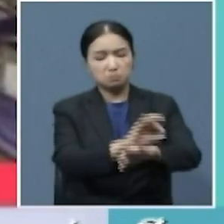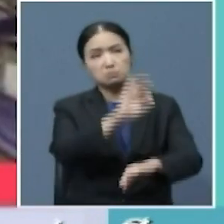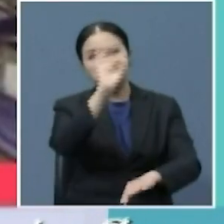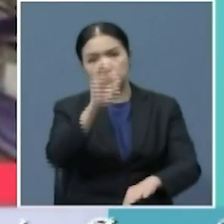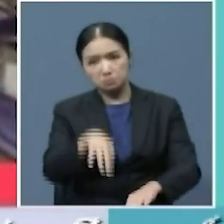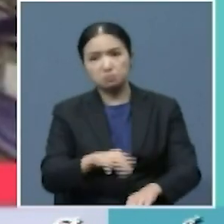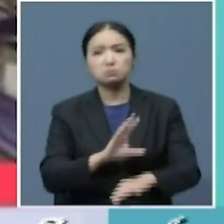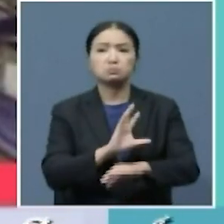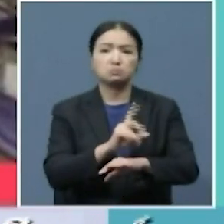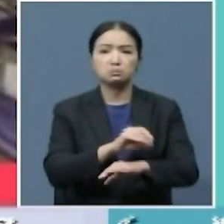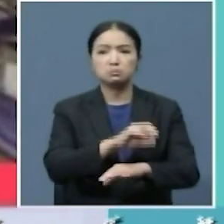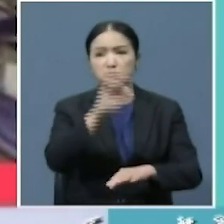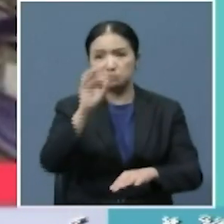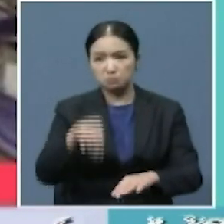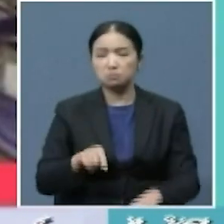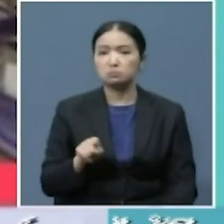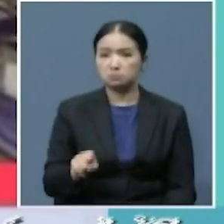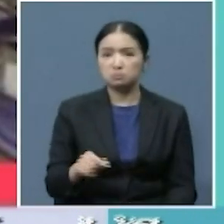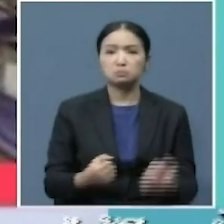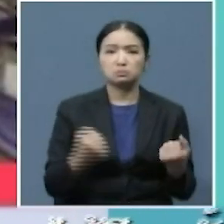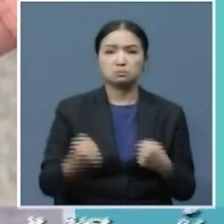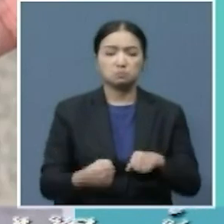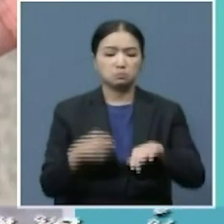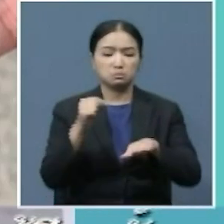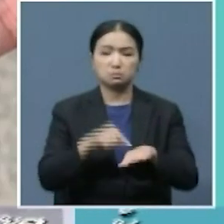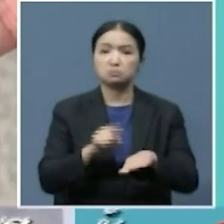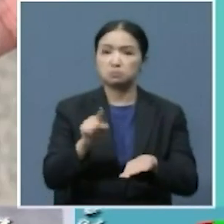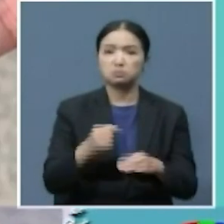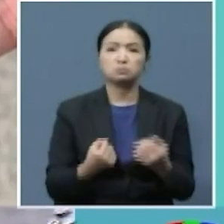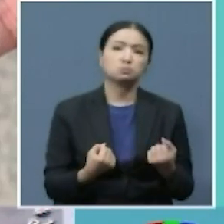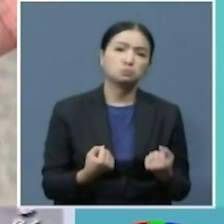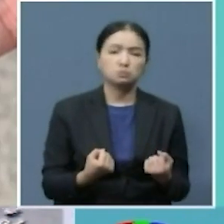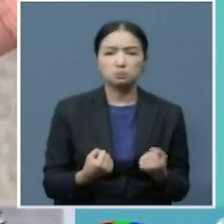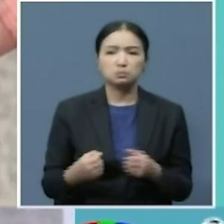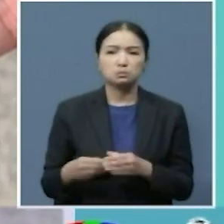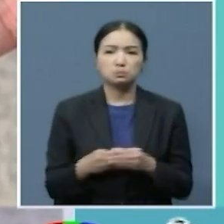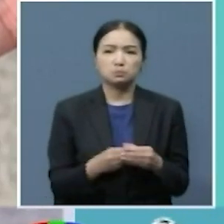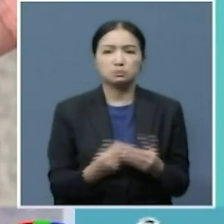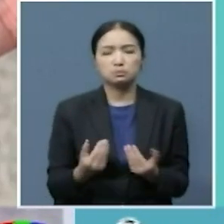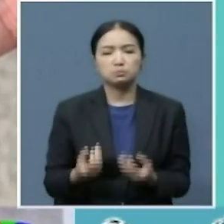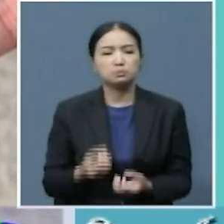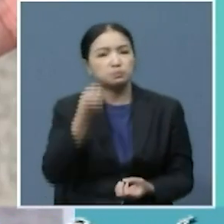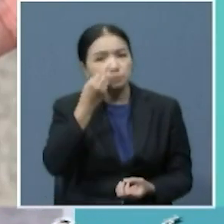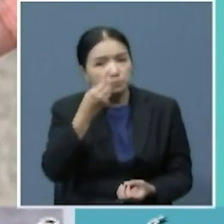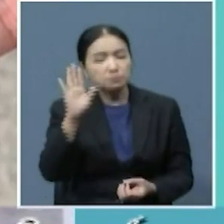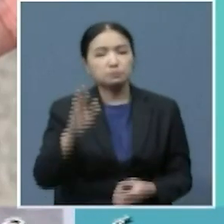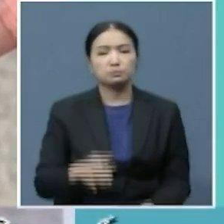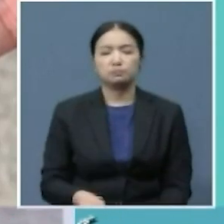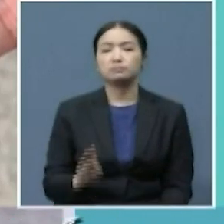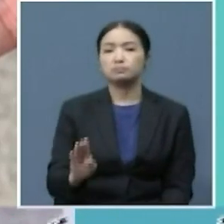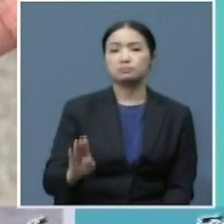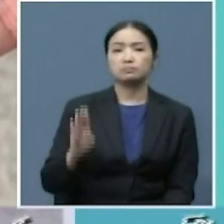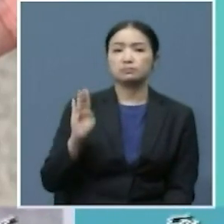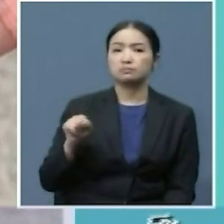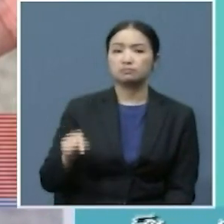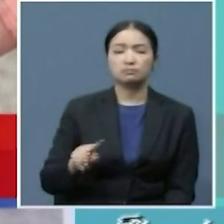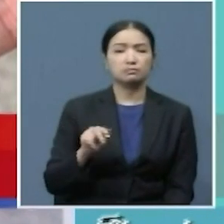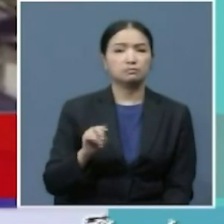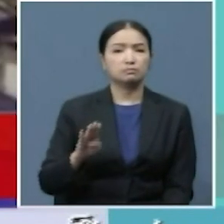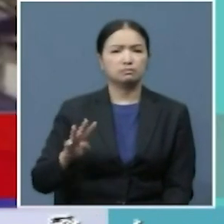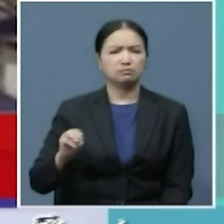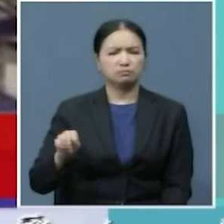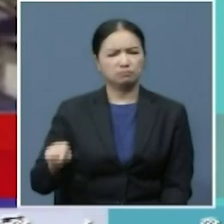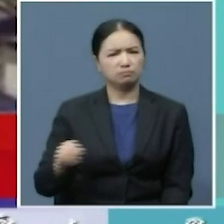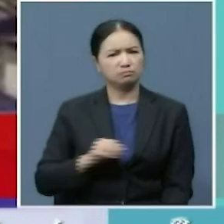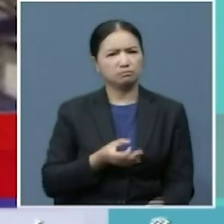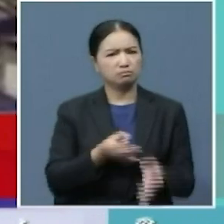านครสายสีชมพูร่วงลงมาใส่รถเก๋งขณะที่พาลูกกลับบ้านทาง NBM ชี้แจงแบบนี้ค่ะNBM